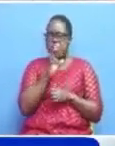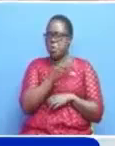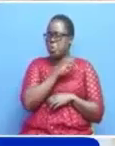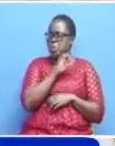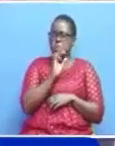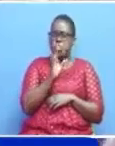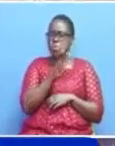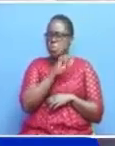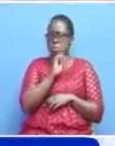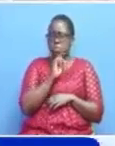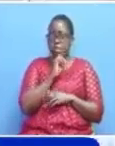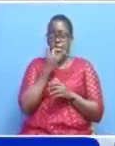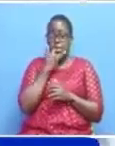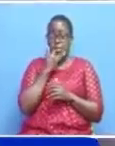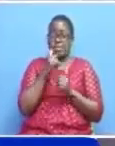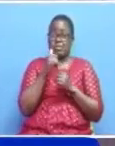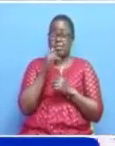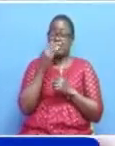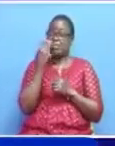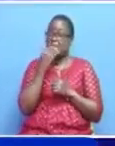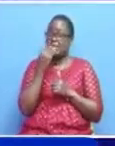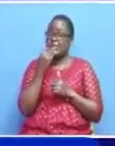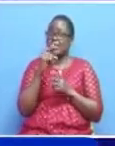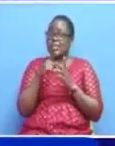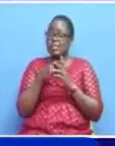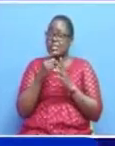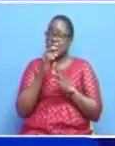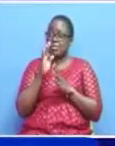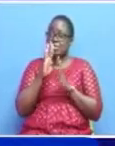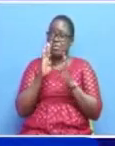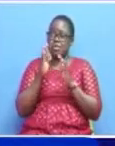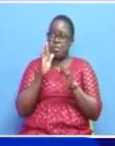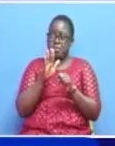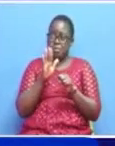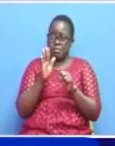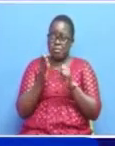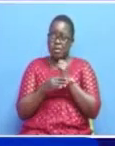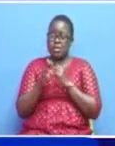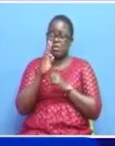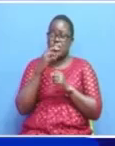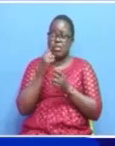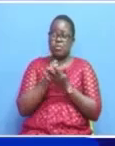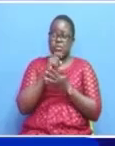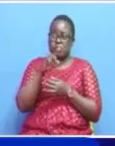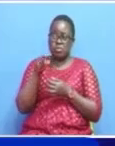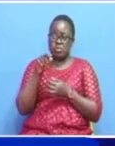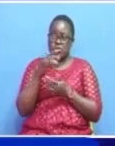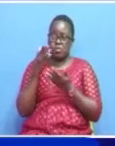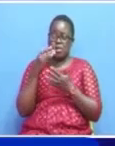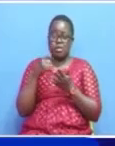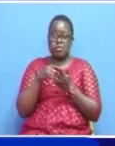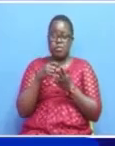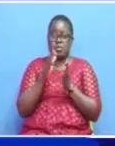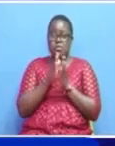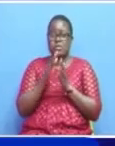Mungamchagua? Mabitu ya lama mwekumbile itega Gachagua ya mbeni metuwa mingi medhuku kutumia ofisi wake na hii vahi kona nyuana